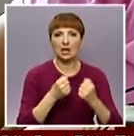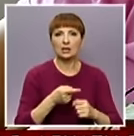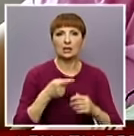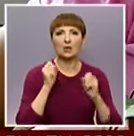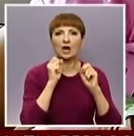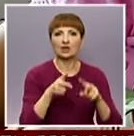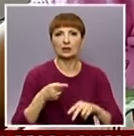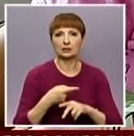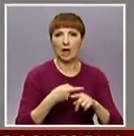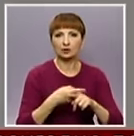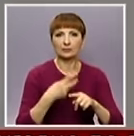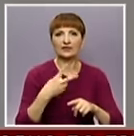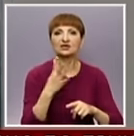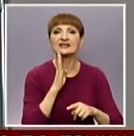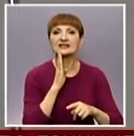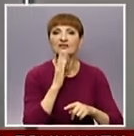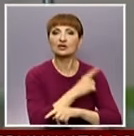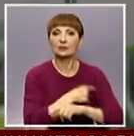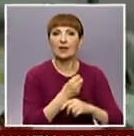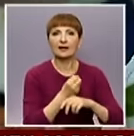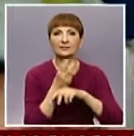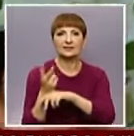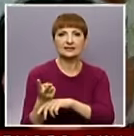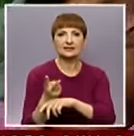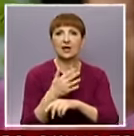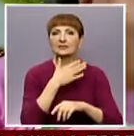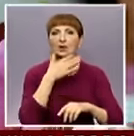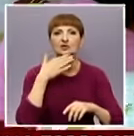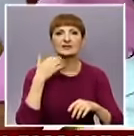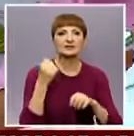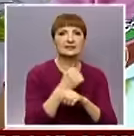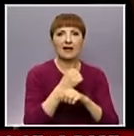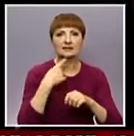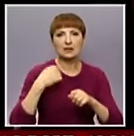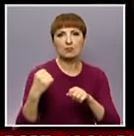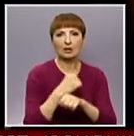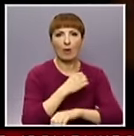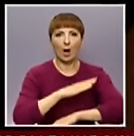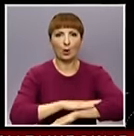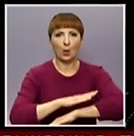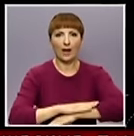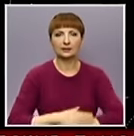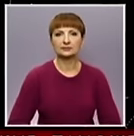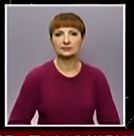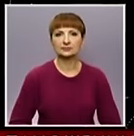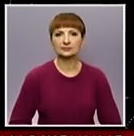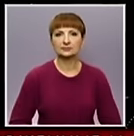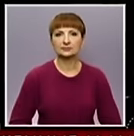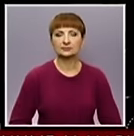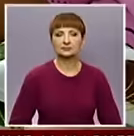В итоге 24-летнюю девушку-медика госпитализировали с многочисленными ссадинами и переломом руки.